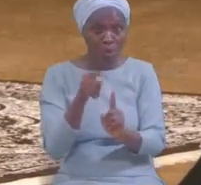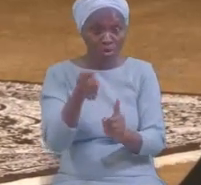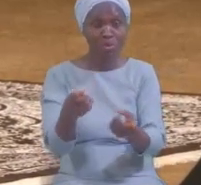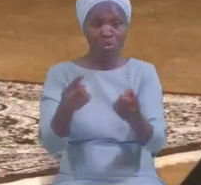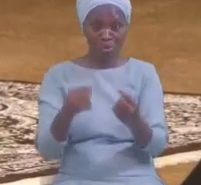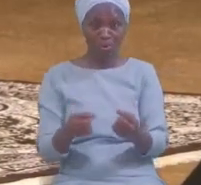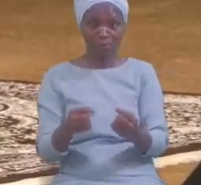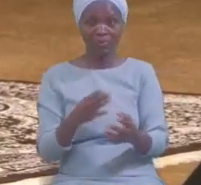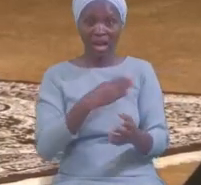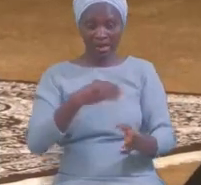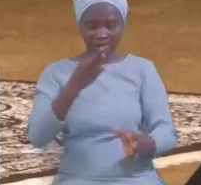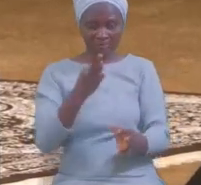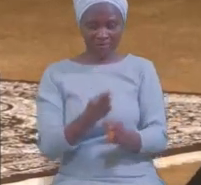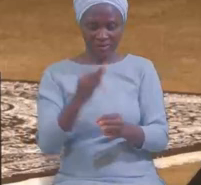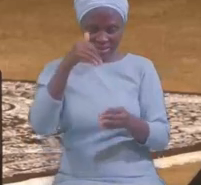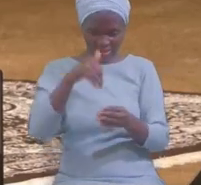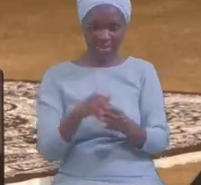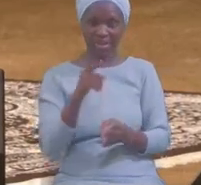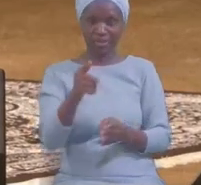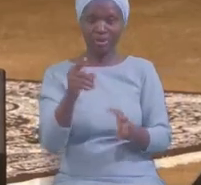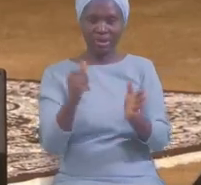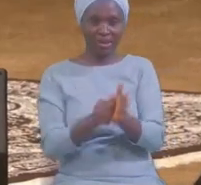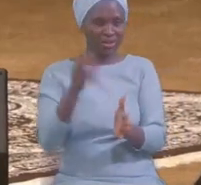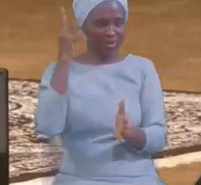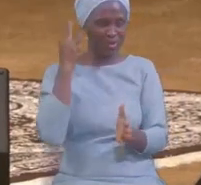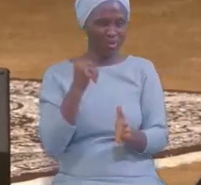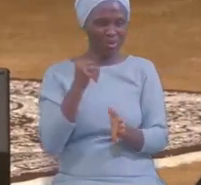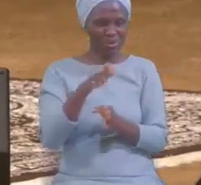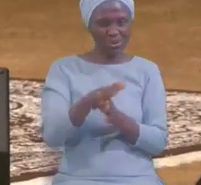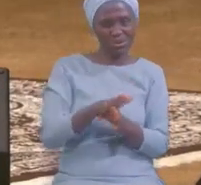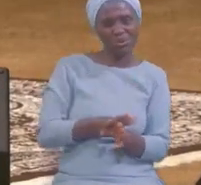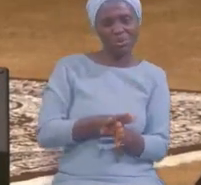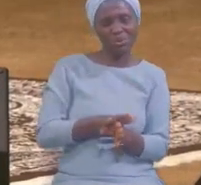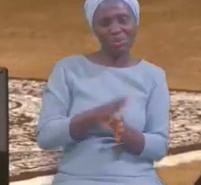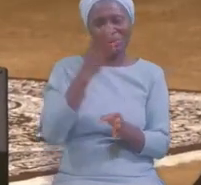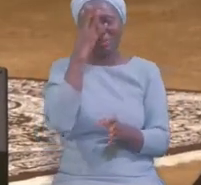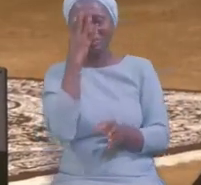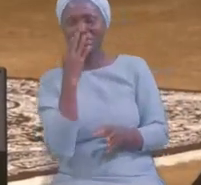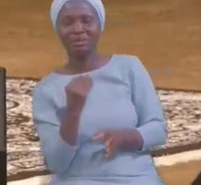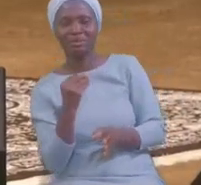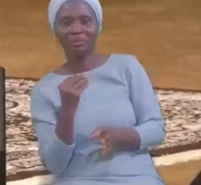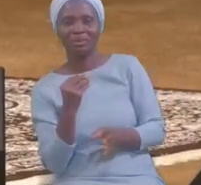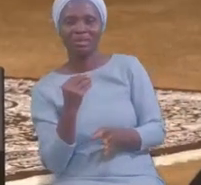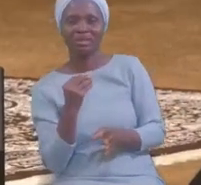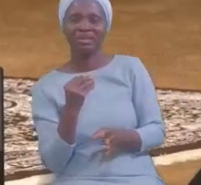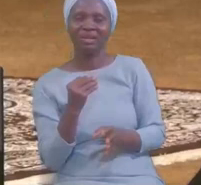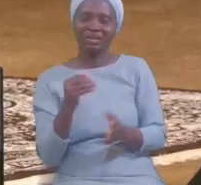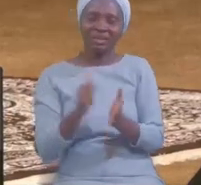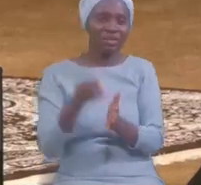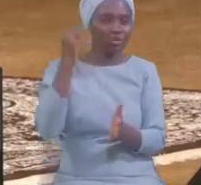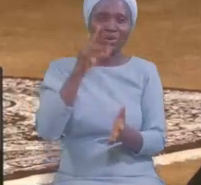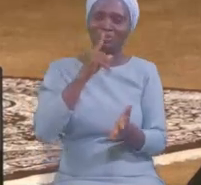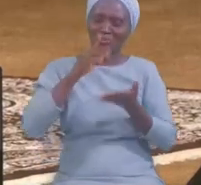vous, qui était dormante, qui était somnolente, qui était calme là-bas, cette